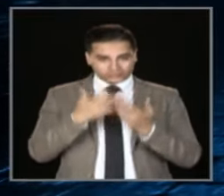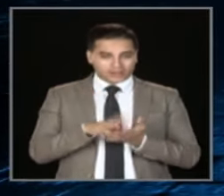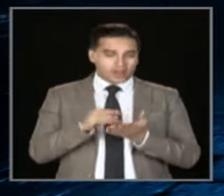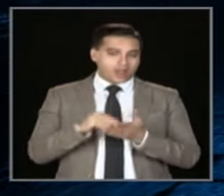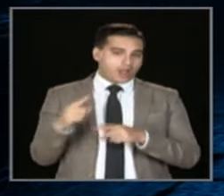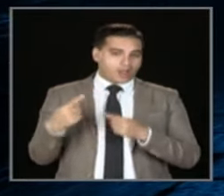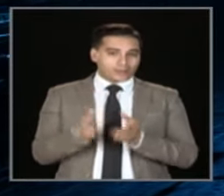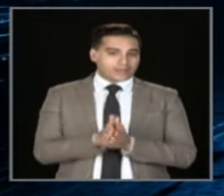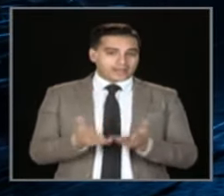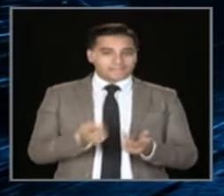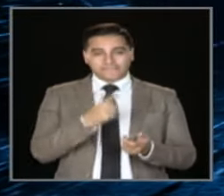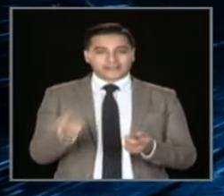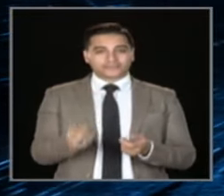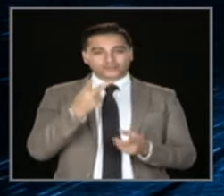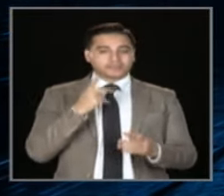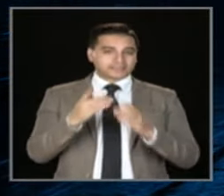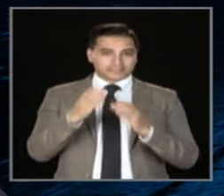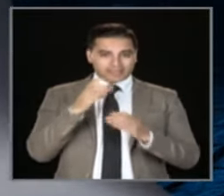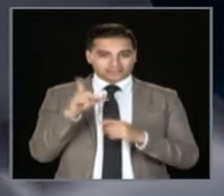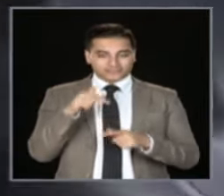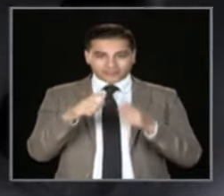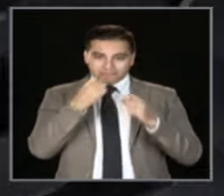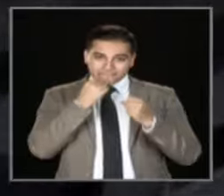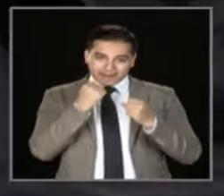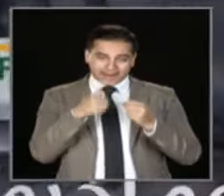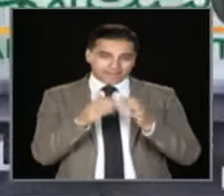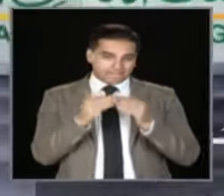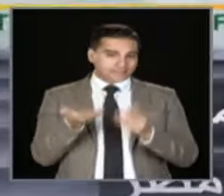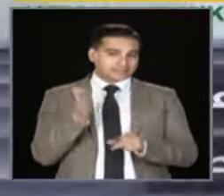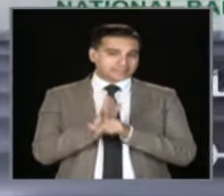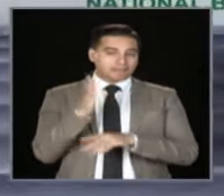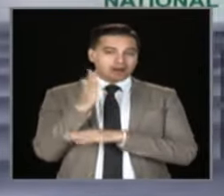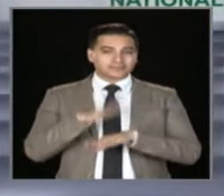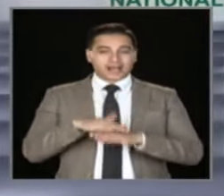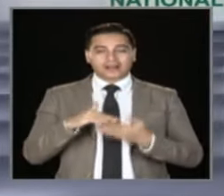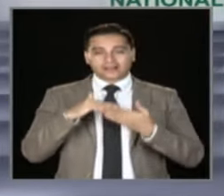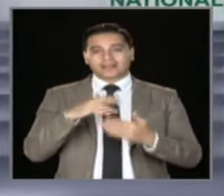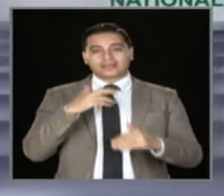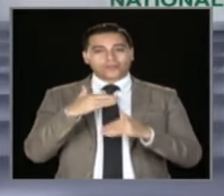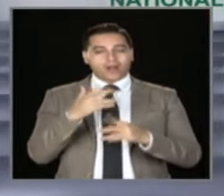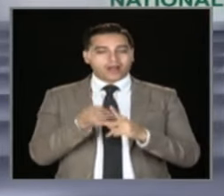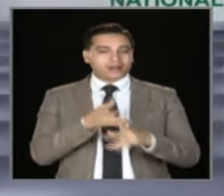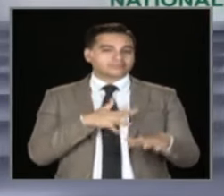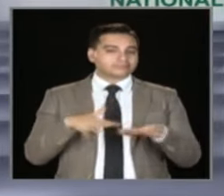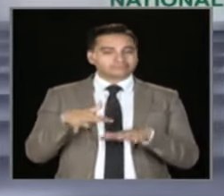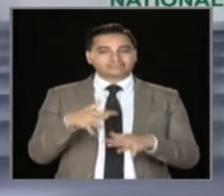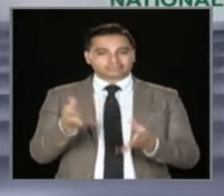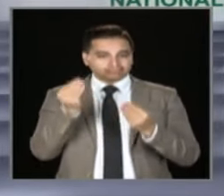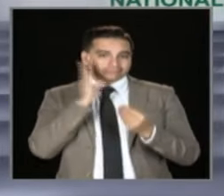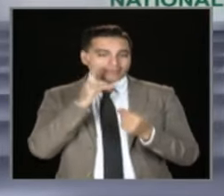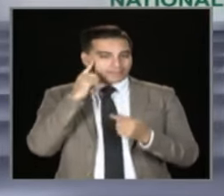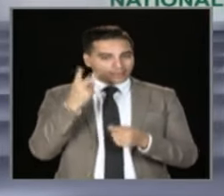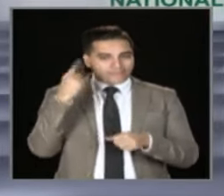لحد دلوقتي 175 نقطه في خزنه البنك الاهلي المصري الداعم الرئيسي لاحتياجات ذوي الهمم اجتماعيا